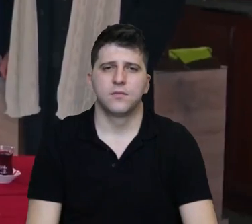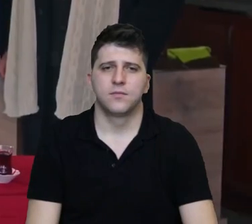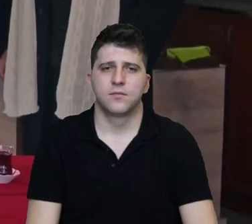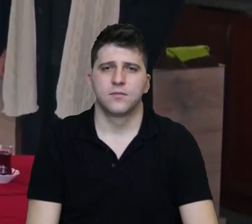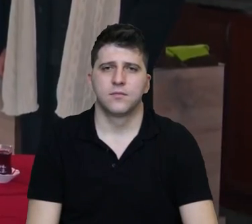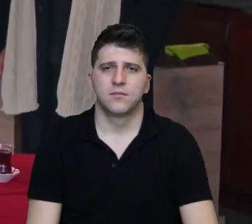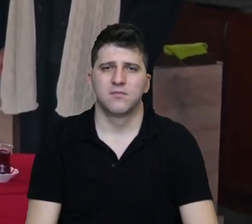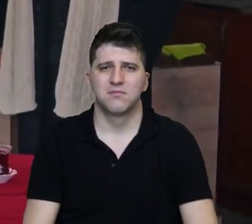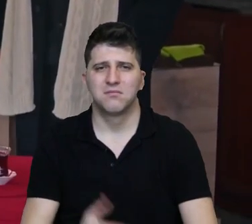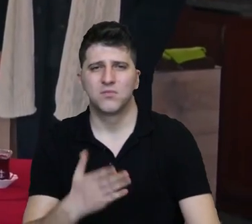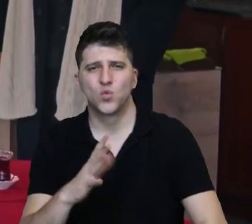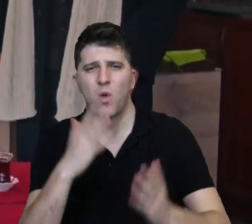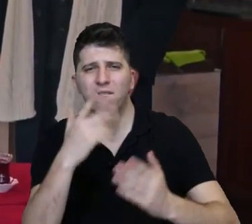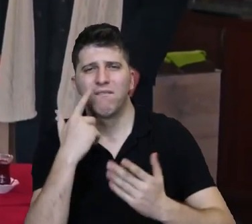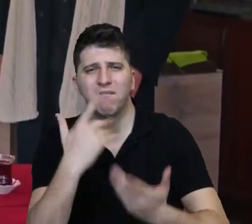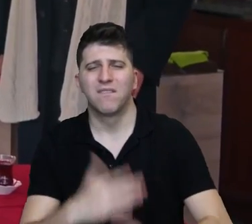Hak ettiği kes.